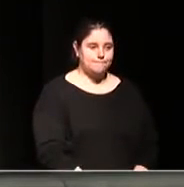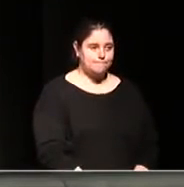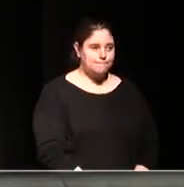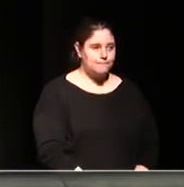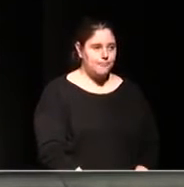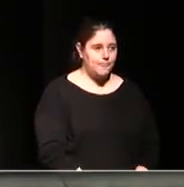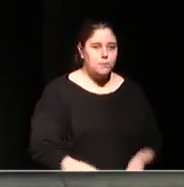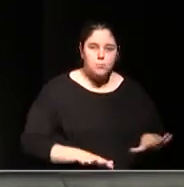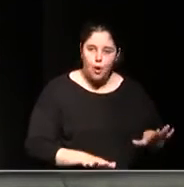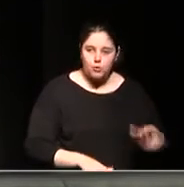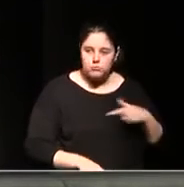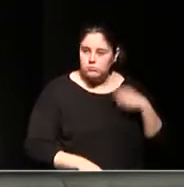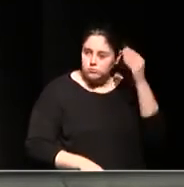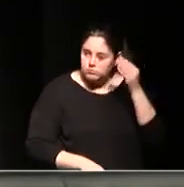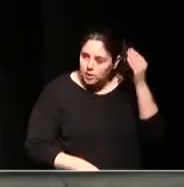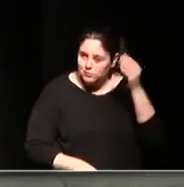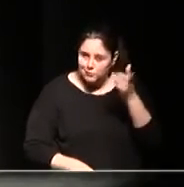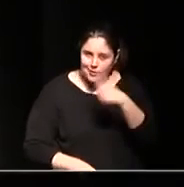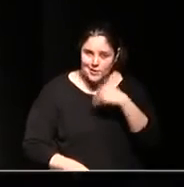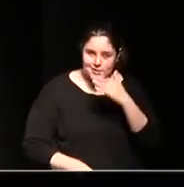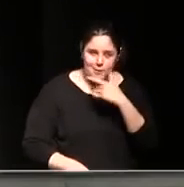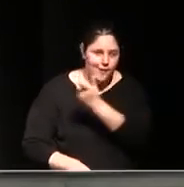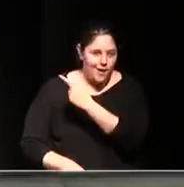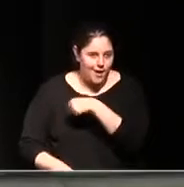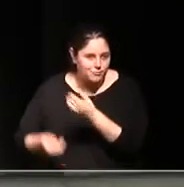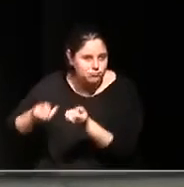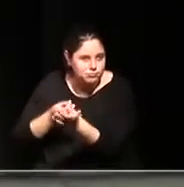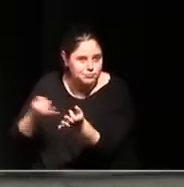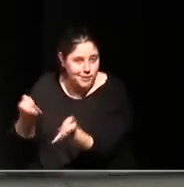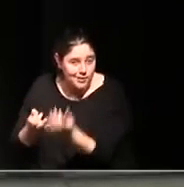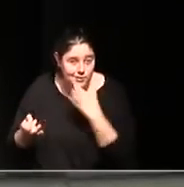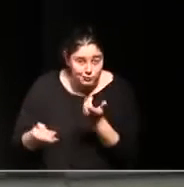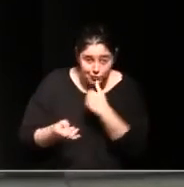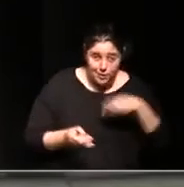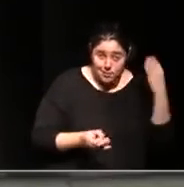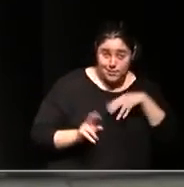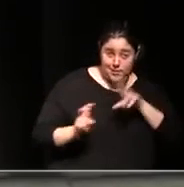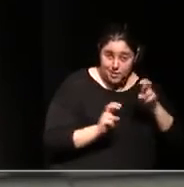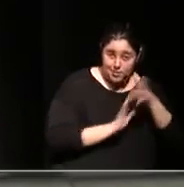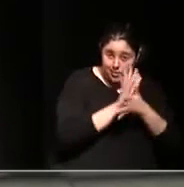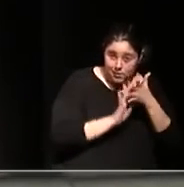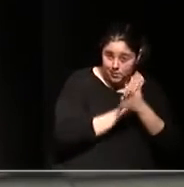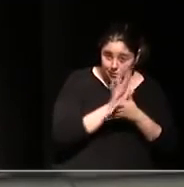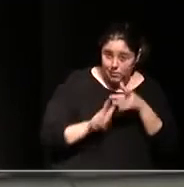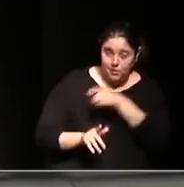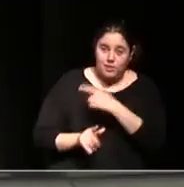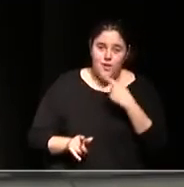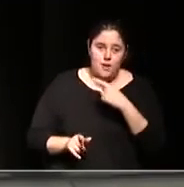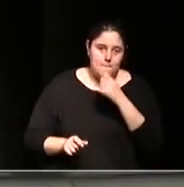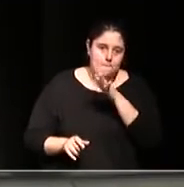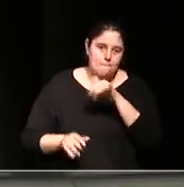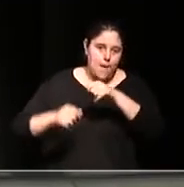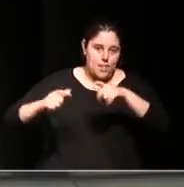Però suposo que ja sabeu què ens haurien dit els altres si haguéssim estat parlant d'aquestes coses també en la campanya. Pantans.